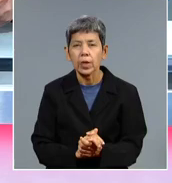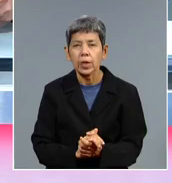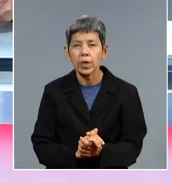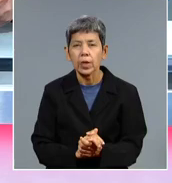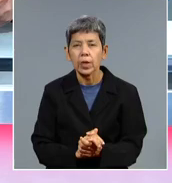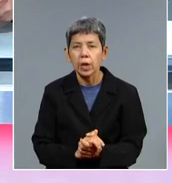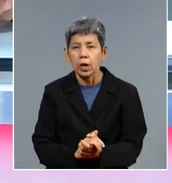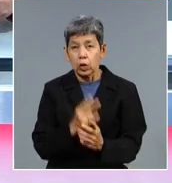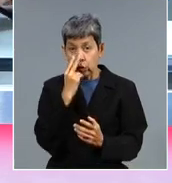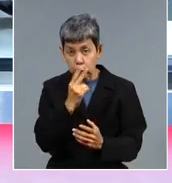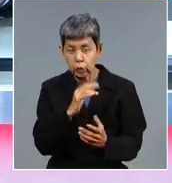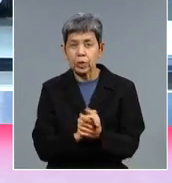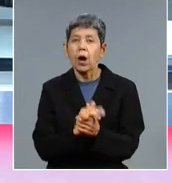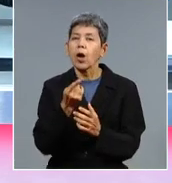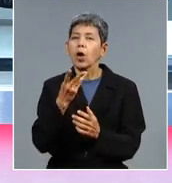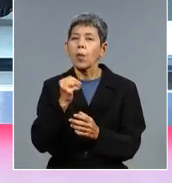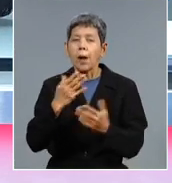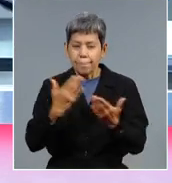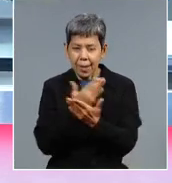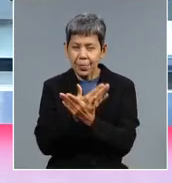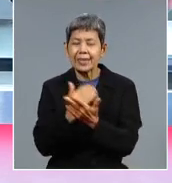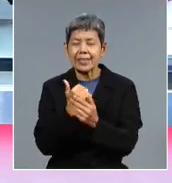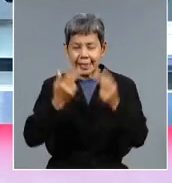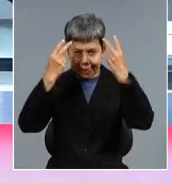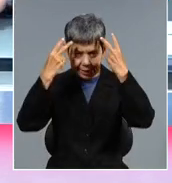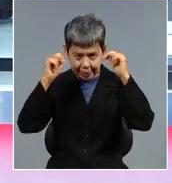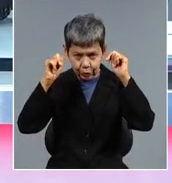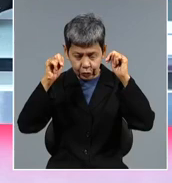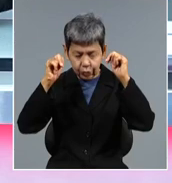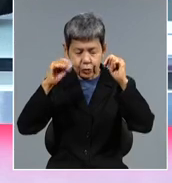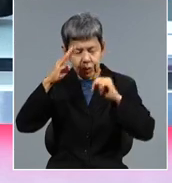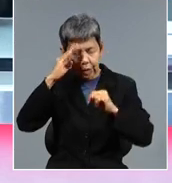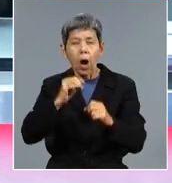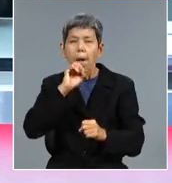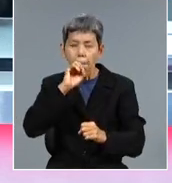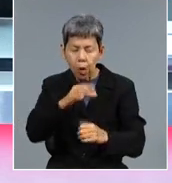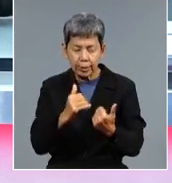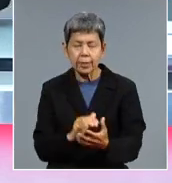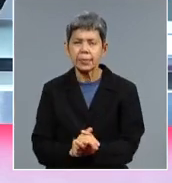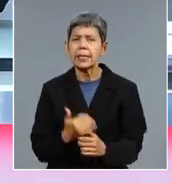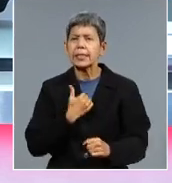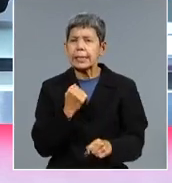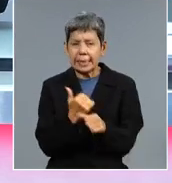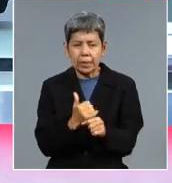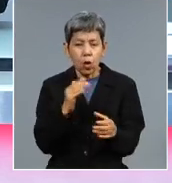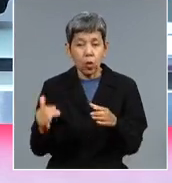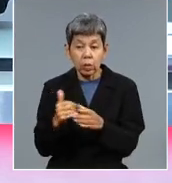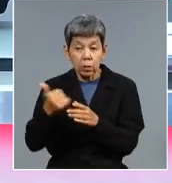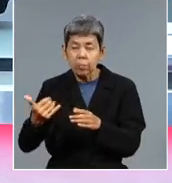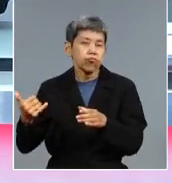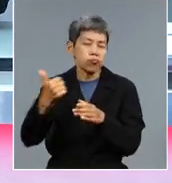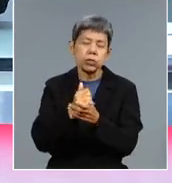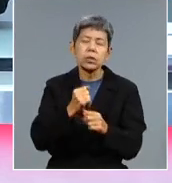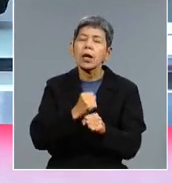ไปดูความคืบหน้าเรื่องการปรับครม.ค่ะท่านนายกรัฐมนตรีพลเอกประยุทธ์จันทร์โอชายืนยันนะคะว่าจะไม่มีคนนอกในการปรับครม.